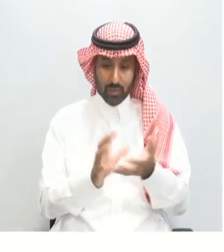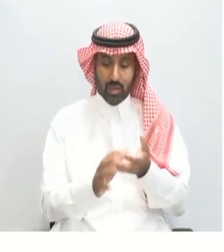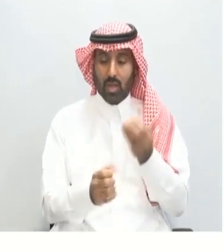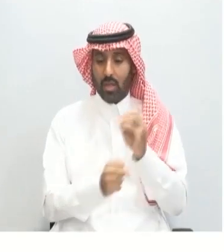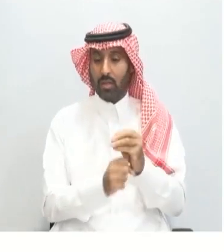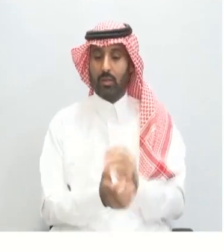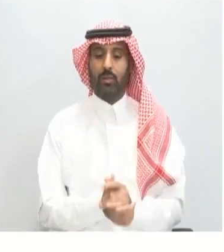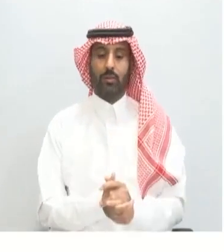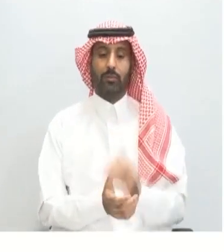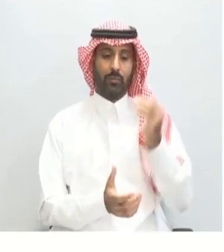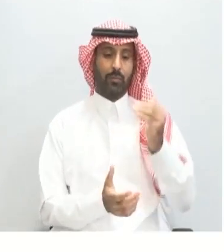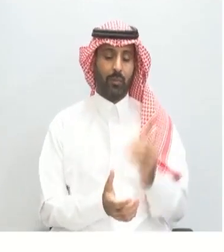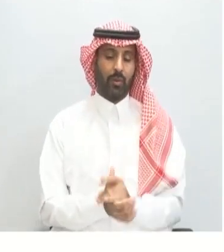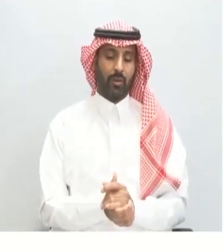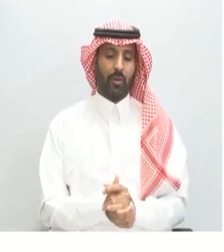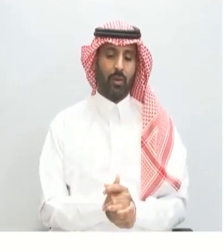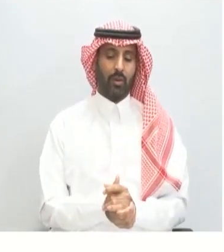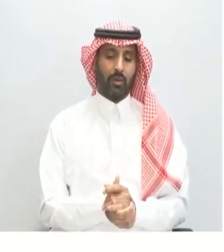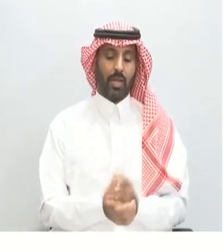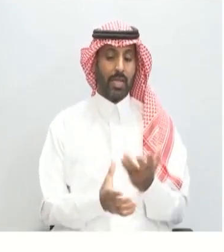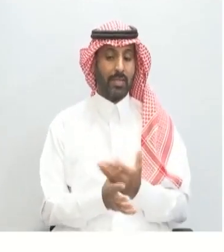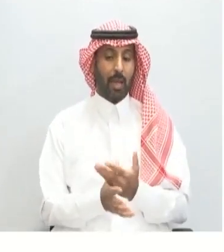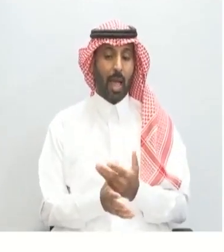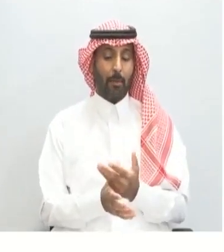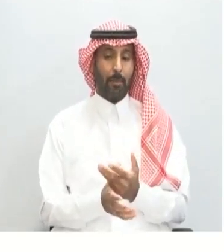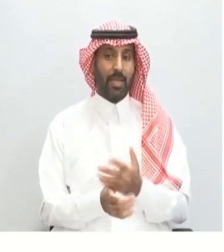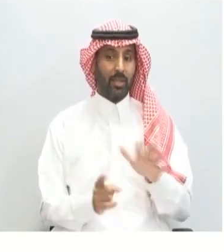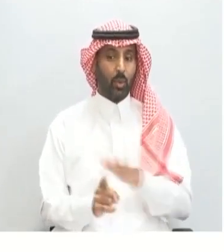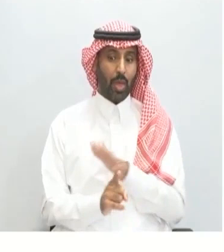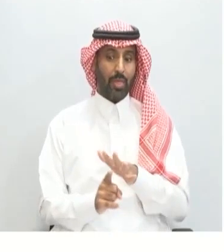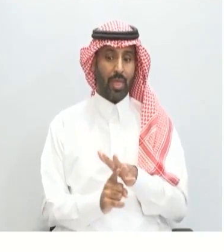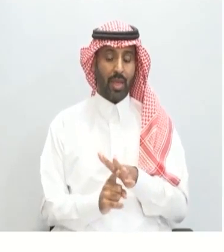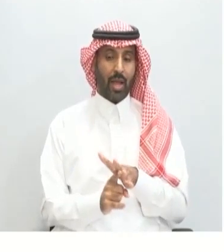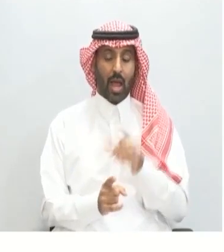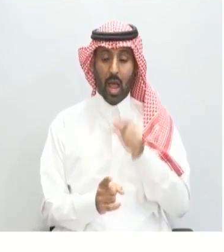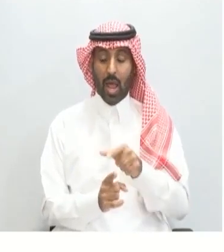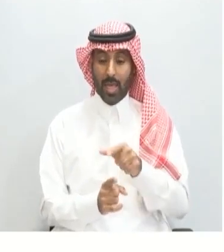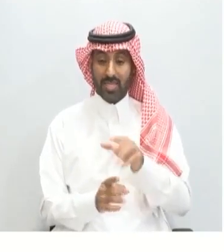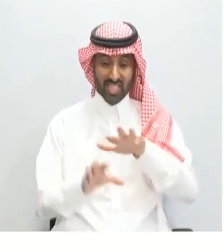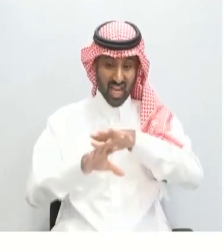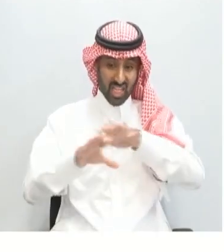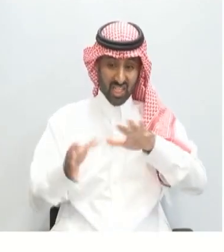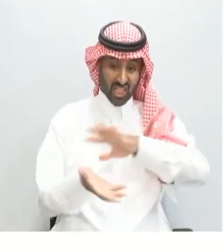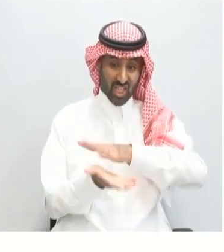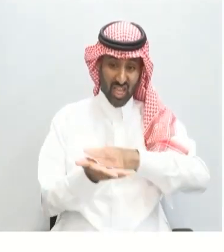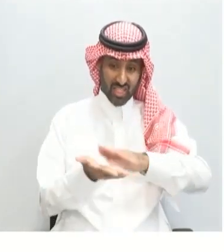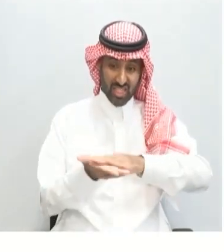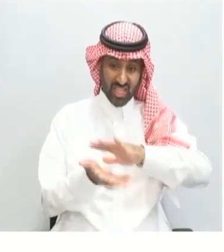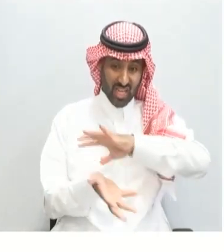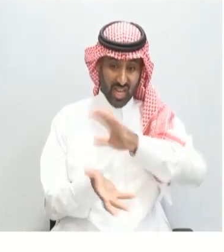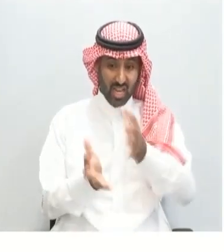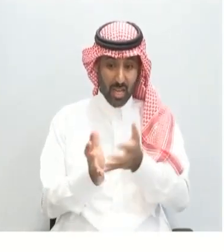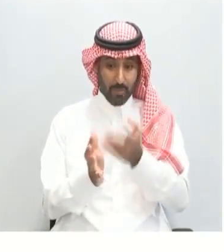نتعرف عن العوامل التي تؤثر على شكل سطح الارض